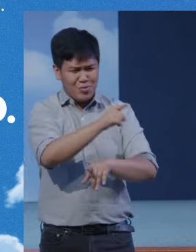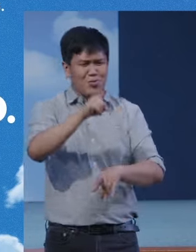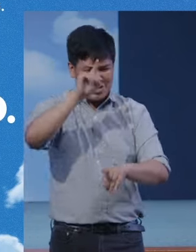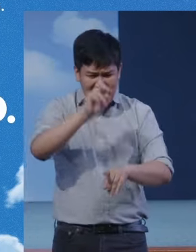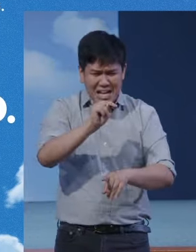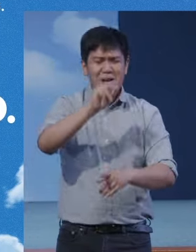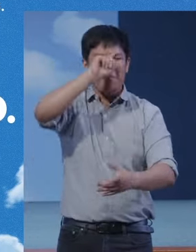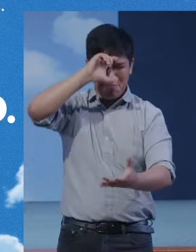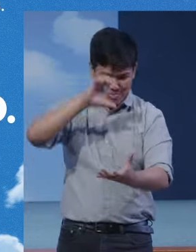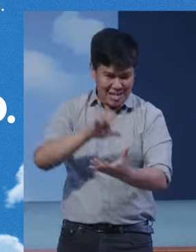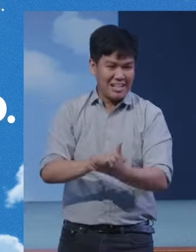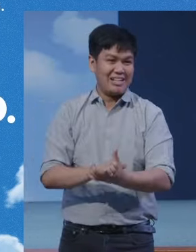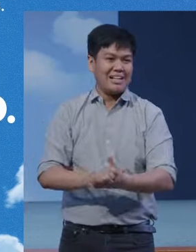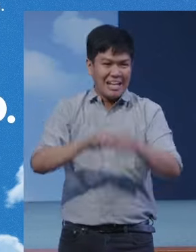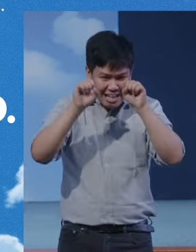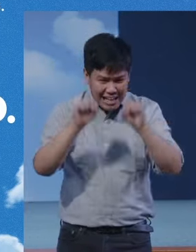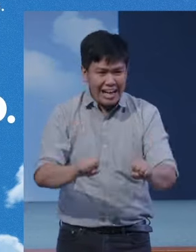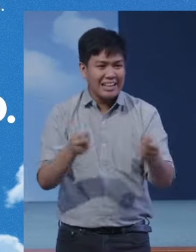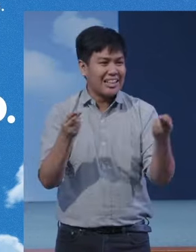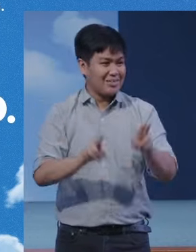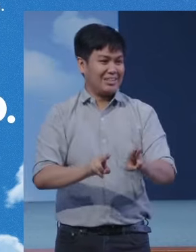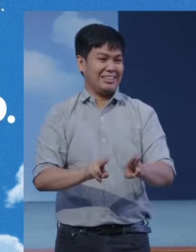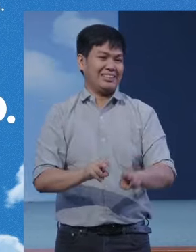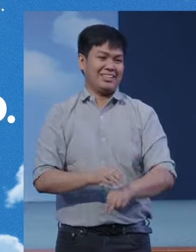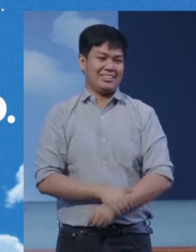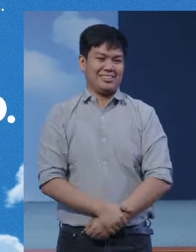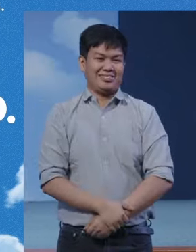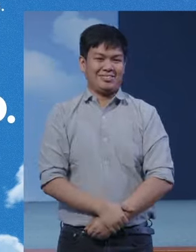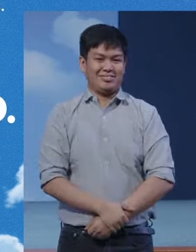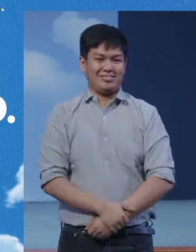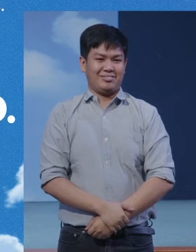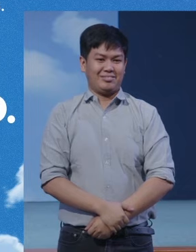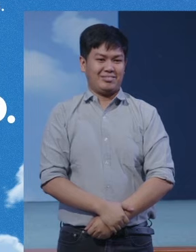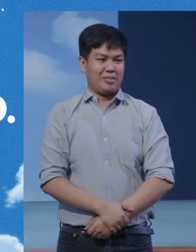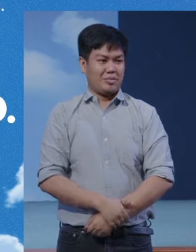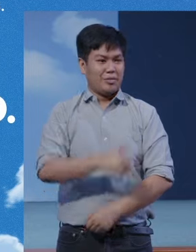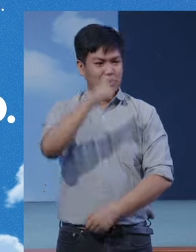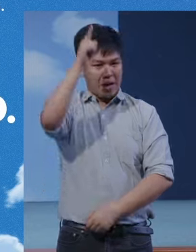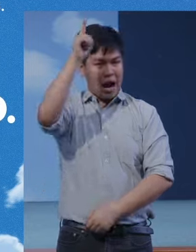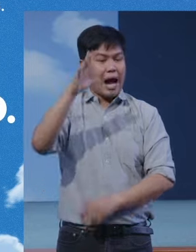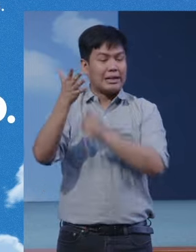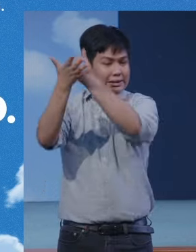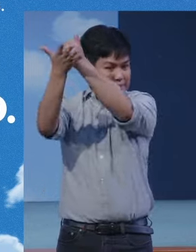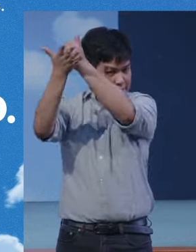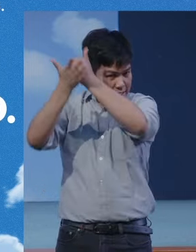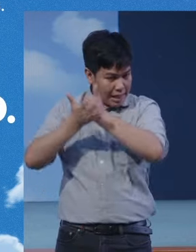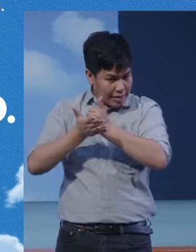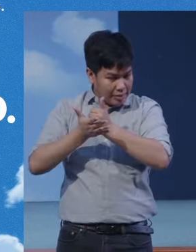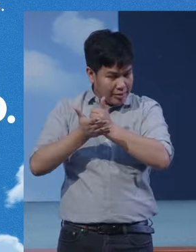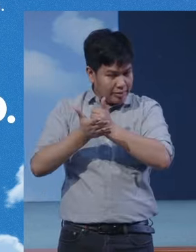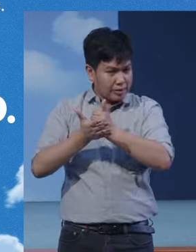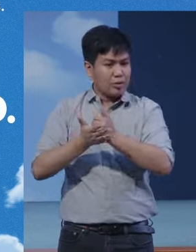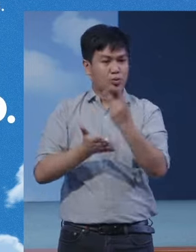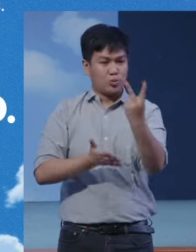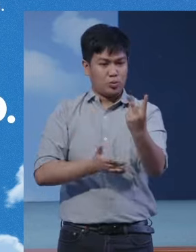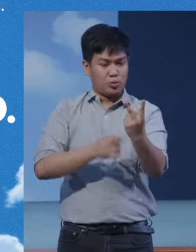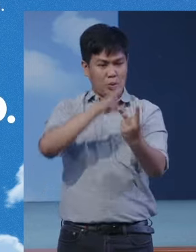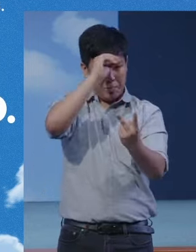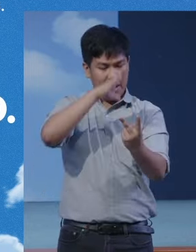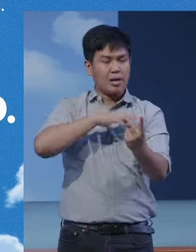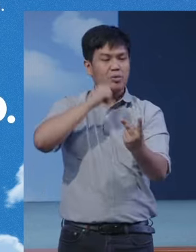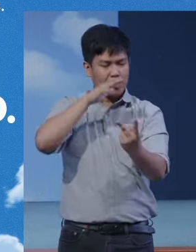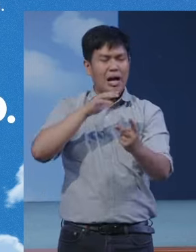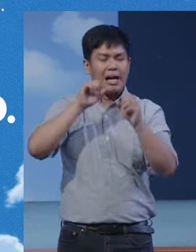sa akin posible po sa tulong ng Panginoon at sa kooperasyon ng mag-asawa tayo po